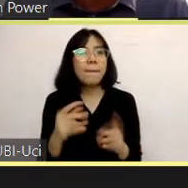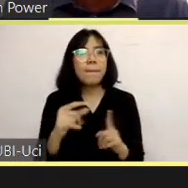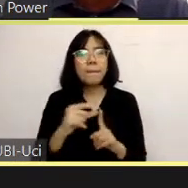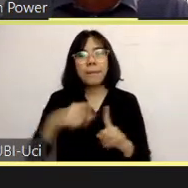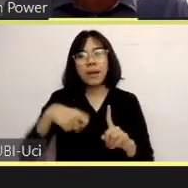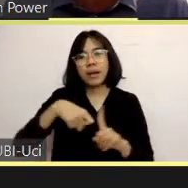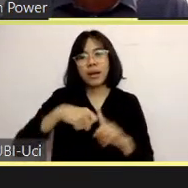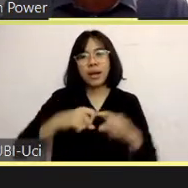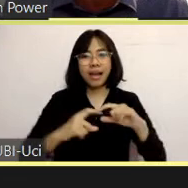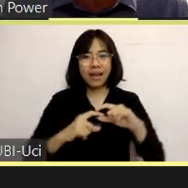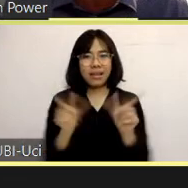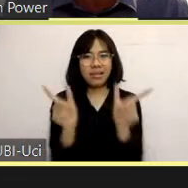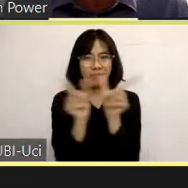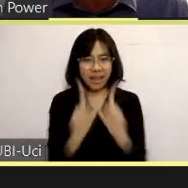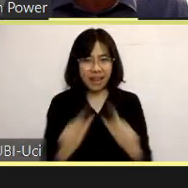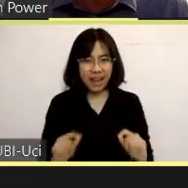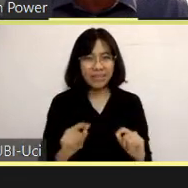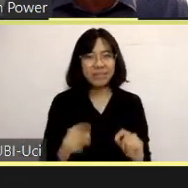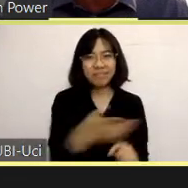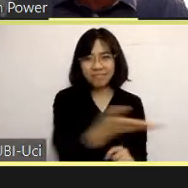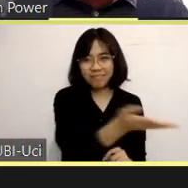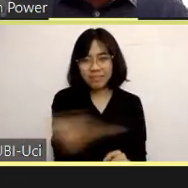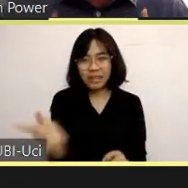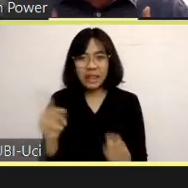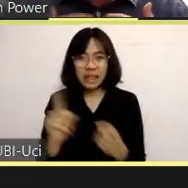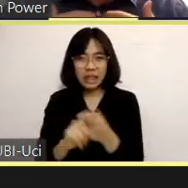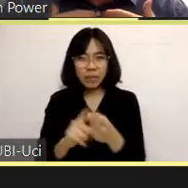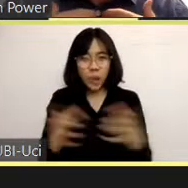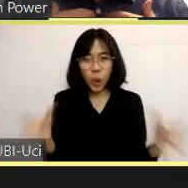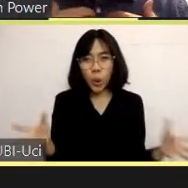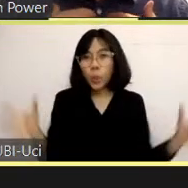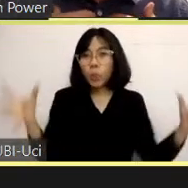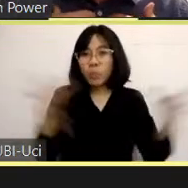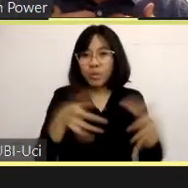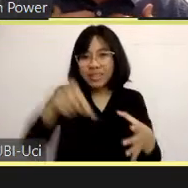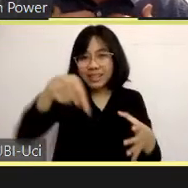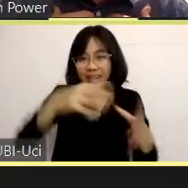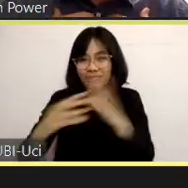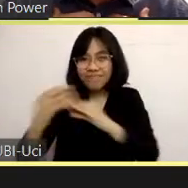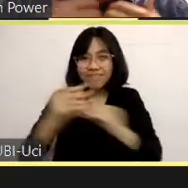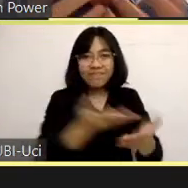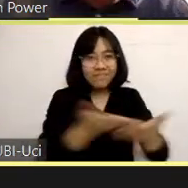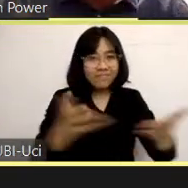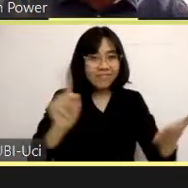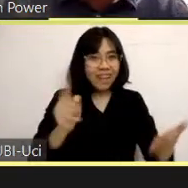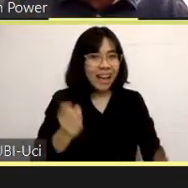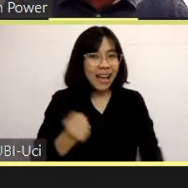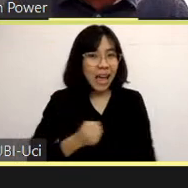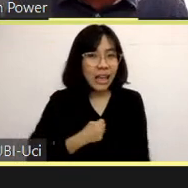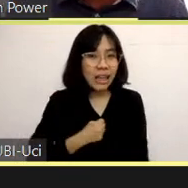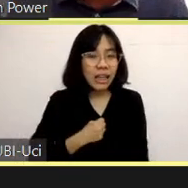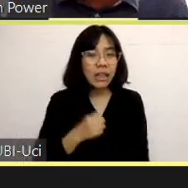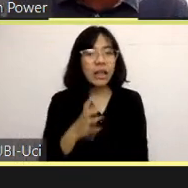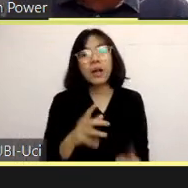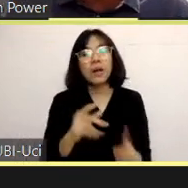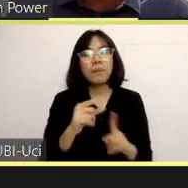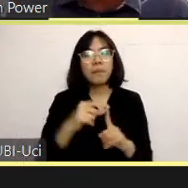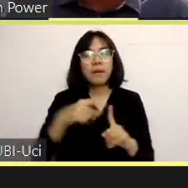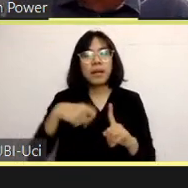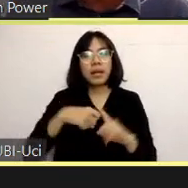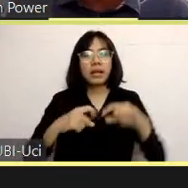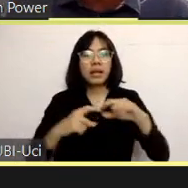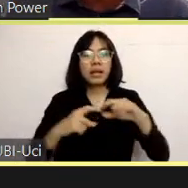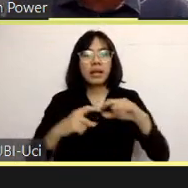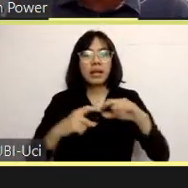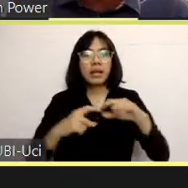saya yakin sebagian besar teman-teman yang berkumpul di sini juga tidak merasa terwakili oleh PKS dalam bidang